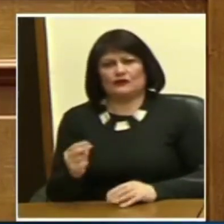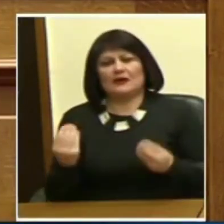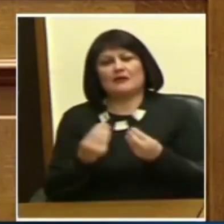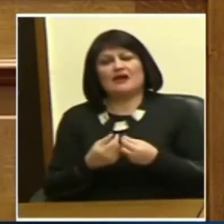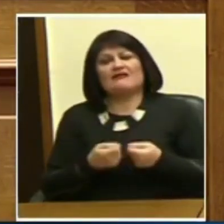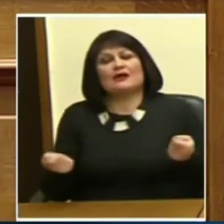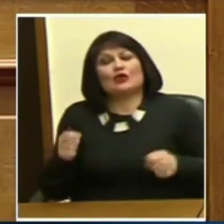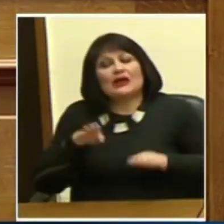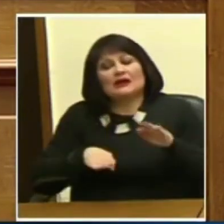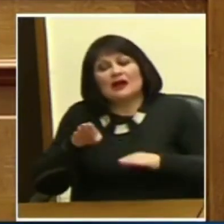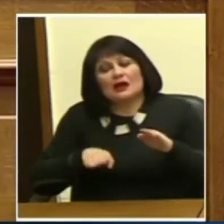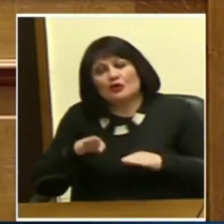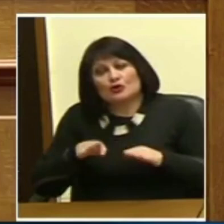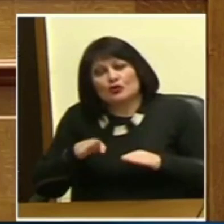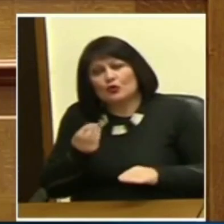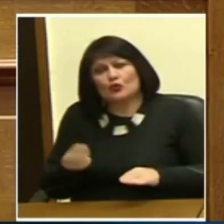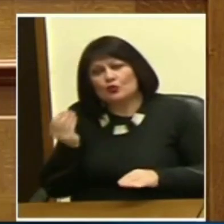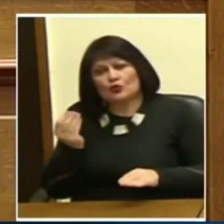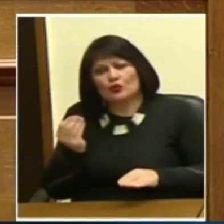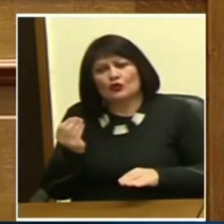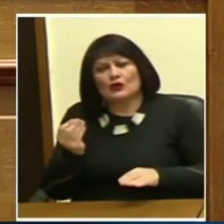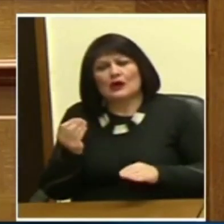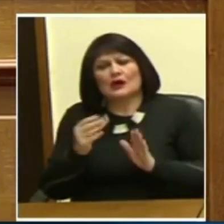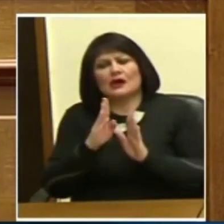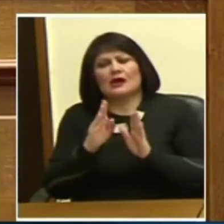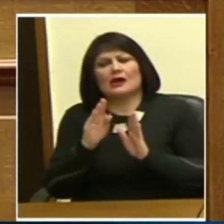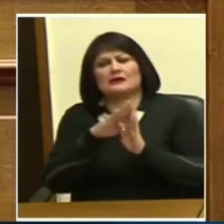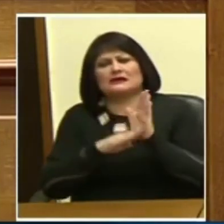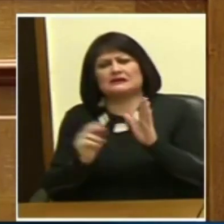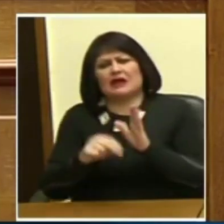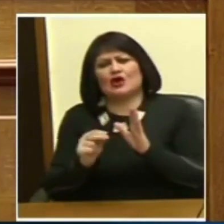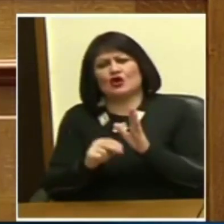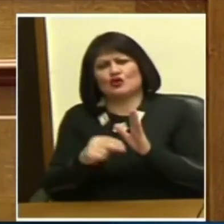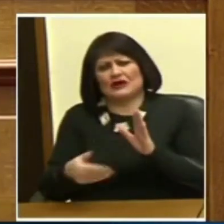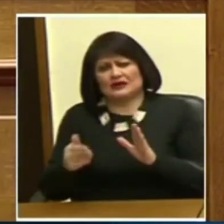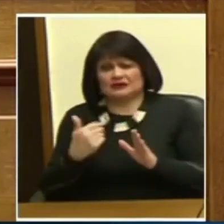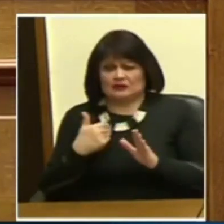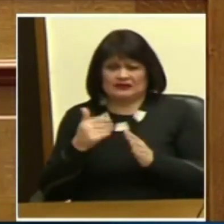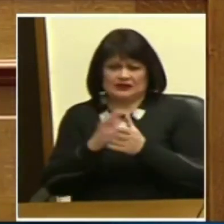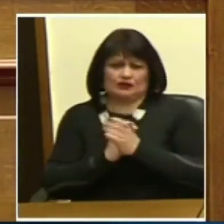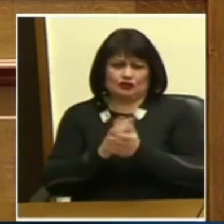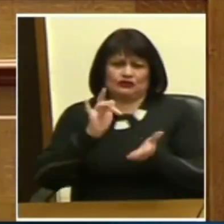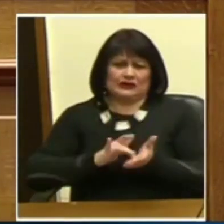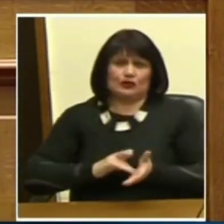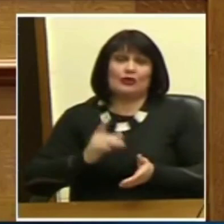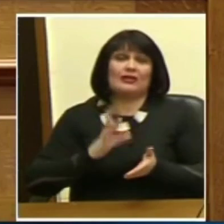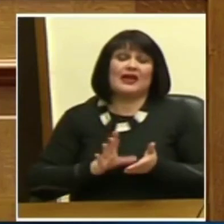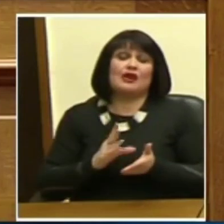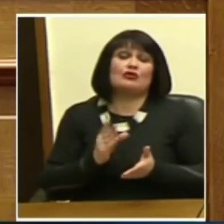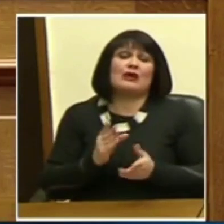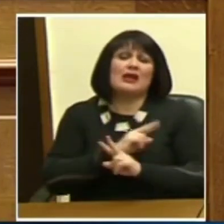αναλογικού ή αναλογικότερου εκλογικού συστήματος στις βουλευτικές εκλογές. Η Ένωση Κεντρών ζητά την απλή, την